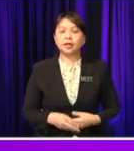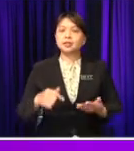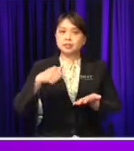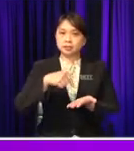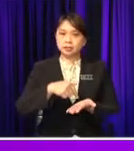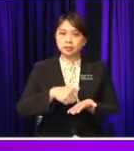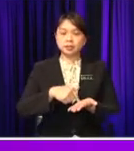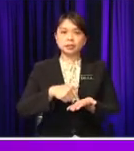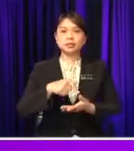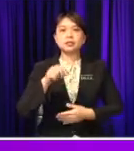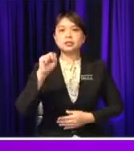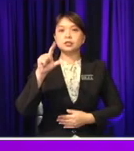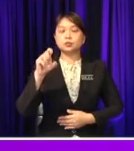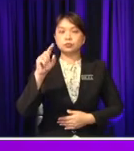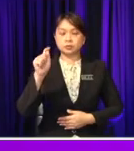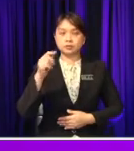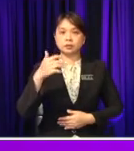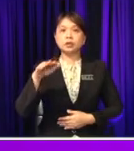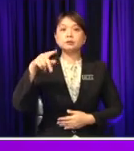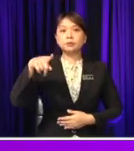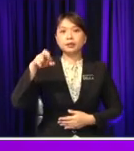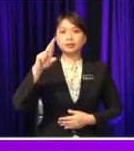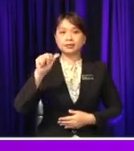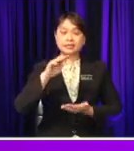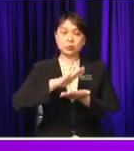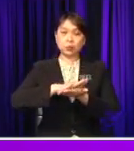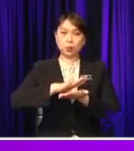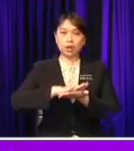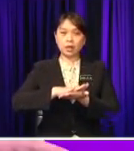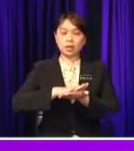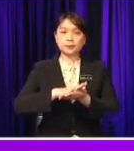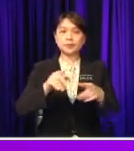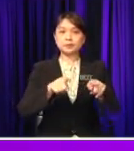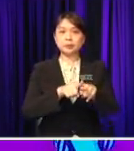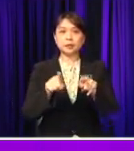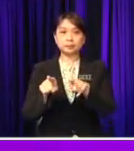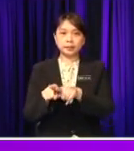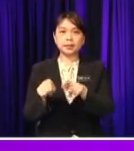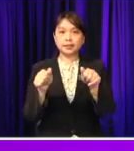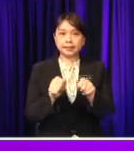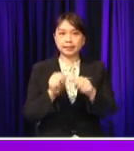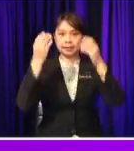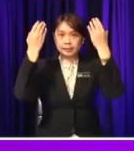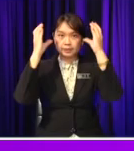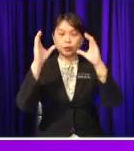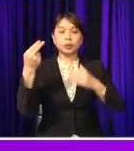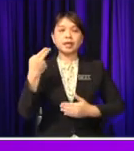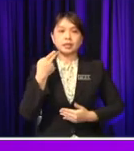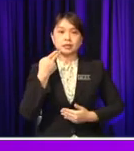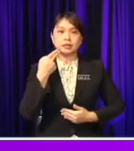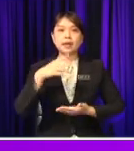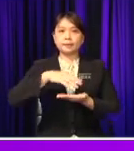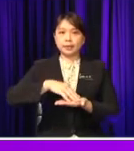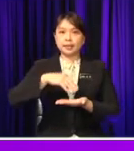sekolah bidik TV every sama saya Irfansyah muda sekarang ini kita Tengah belajar tentang matematika